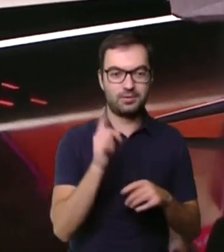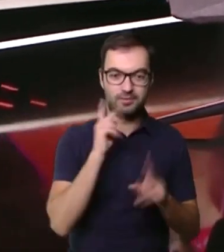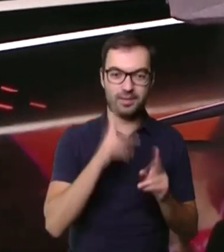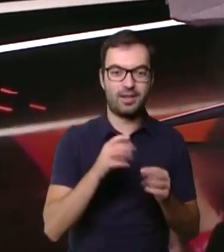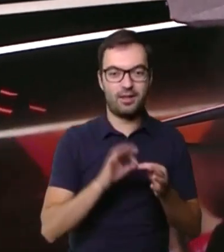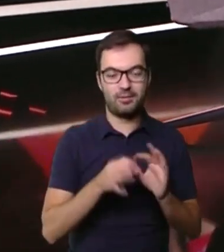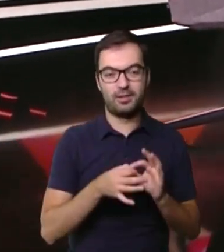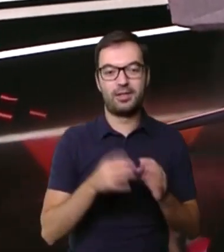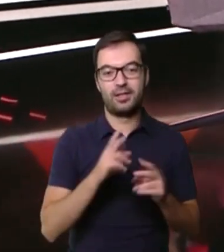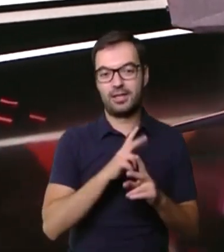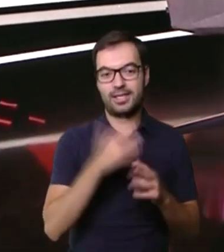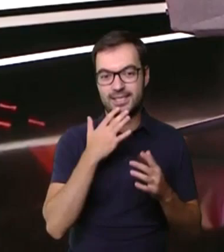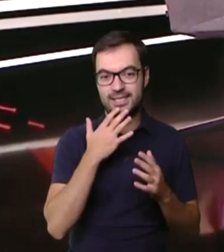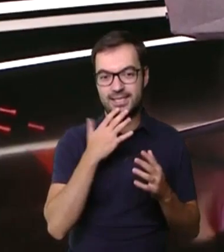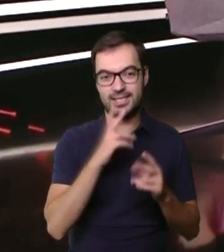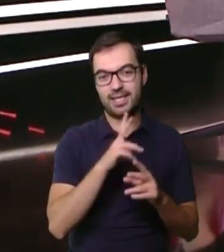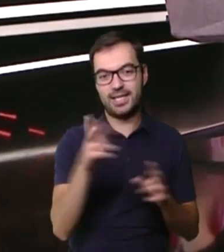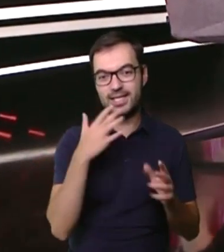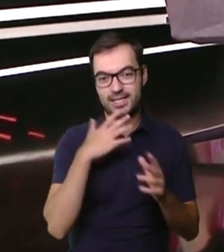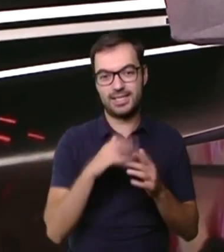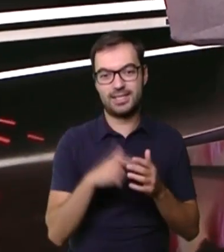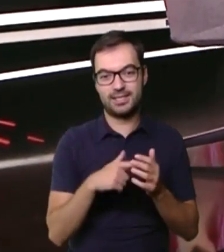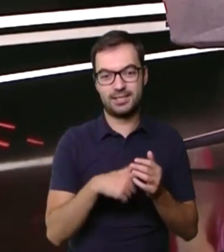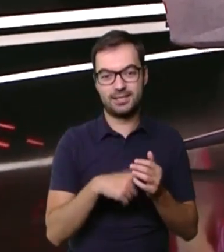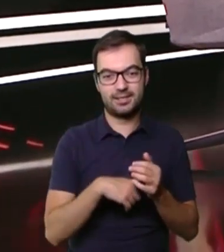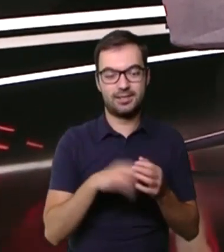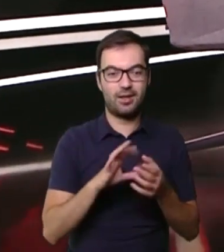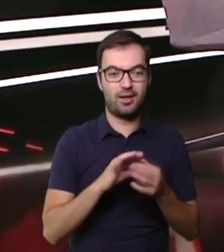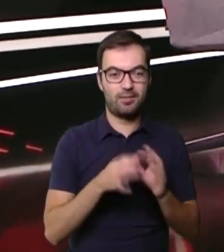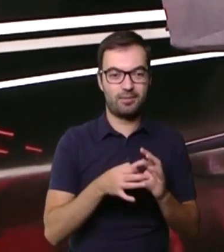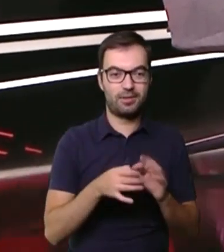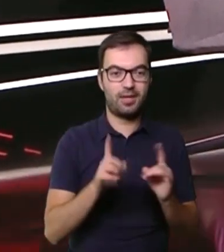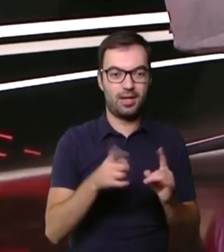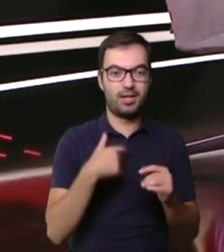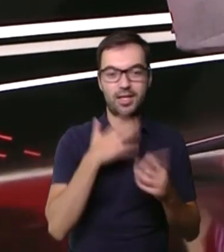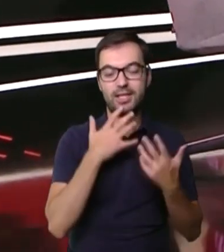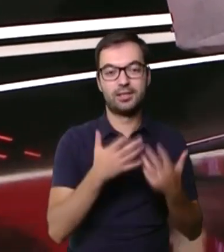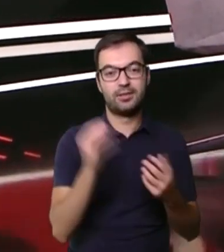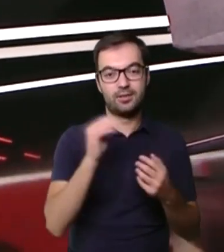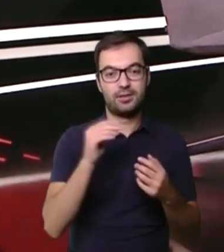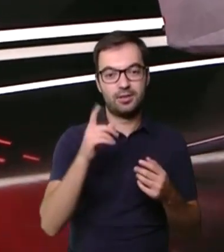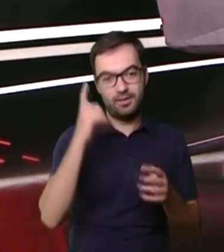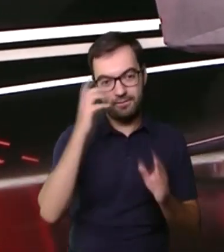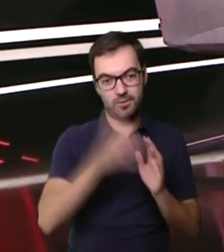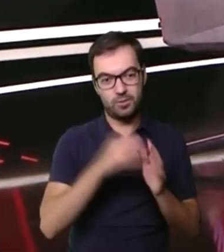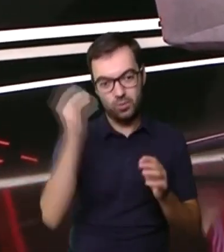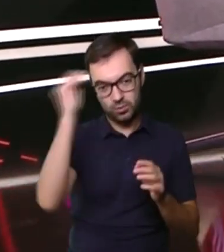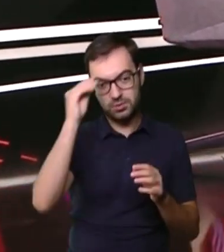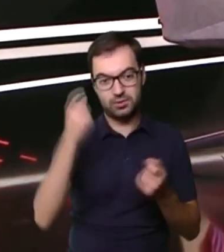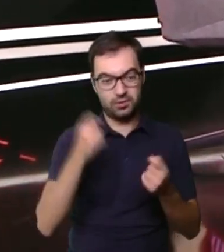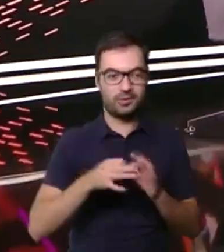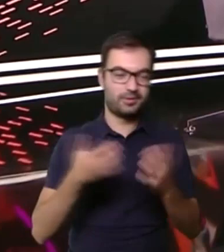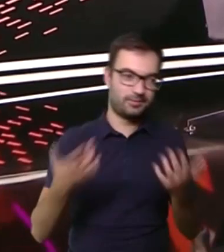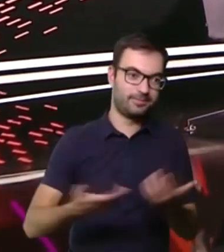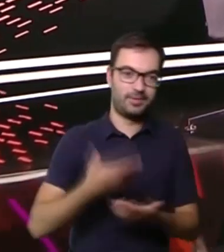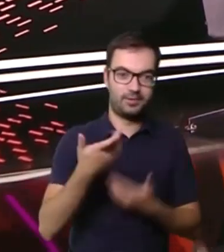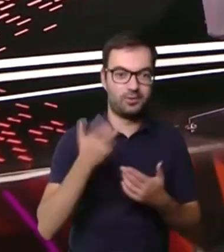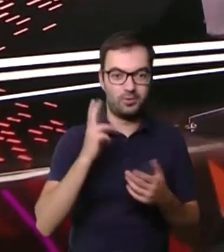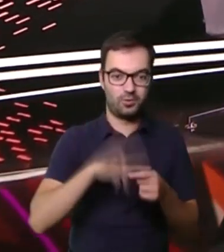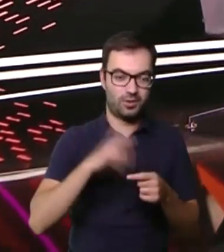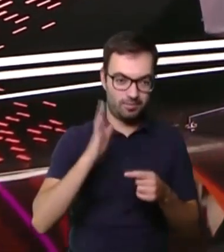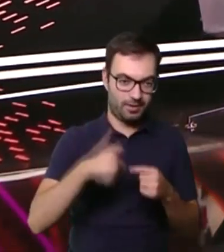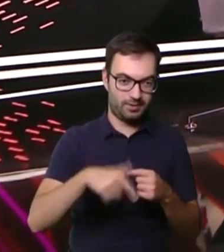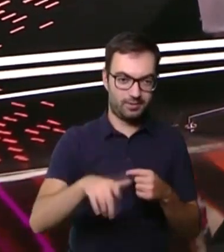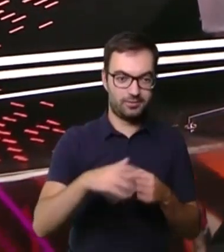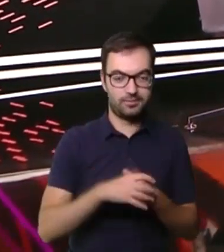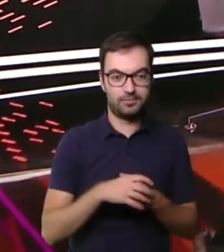faktycznie, no bo każdy liczył na te igrzyska, ale ja bym chciał, żebyśmy też wyciągali wnioski. Żebyśmy się zabędą, które się